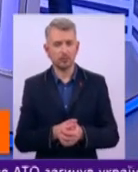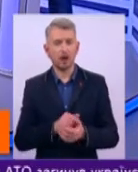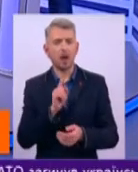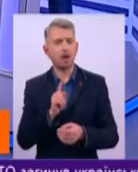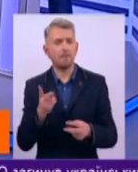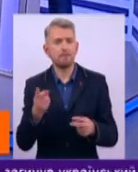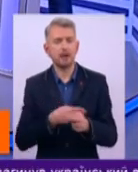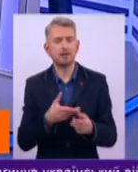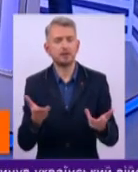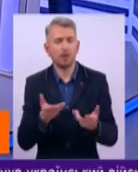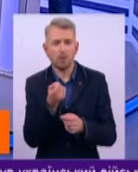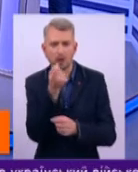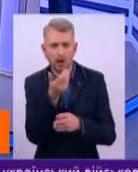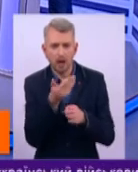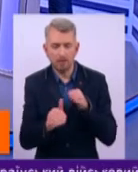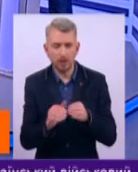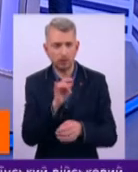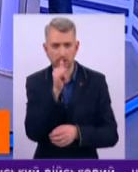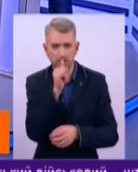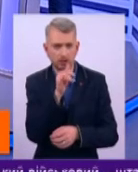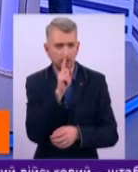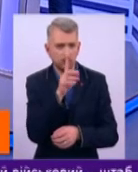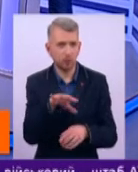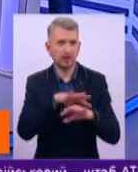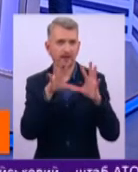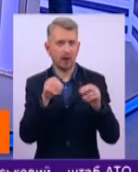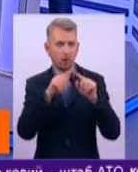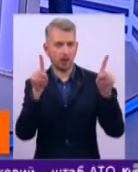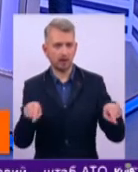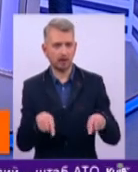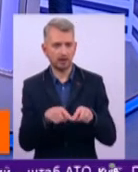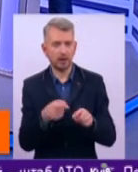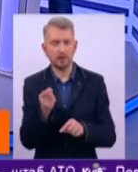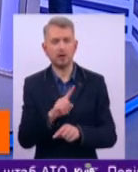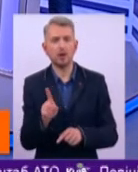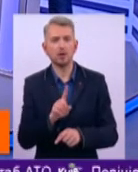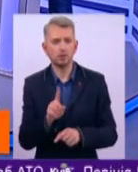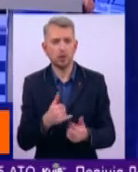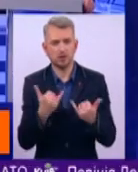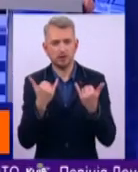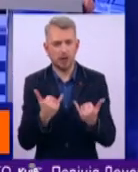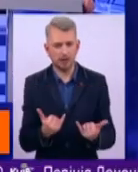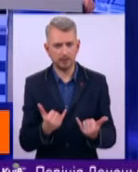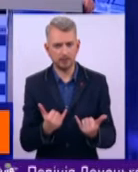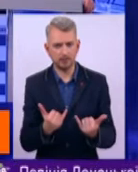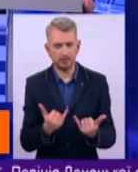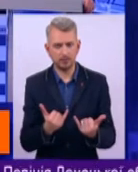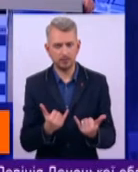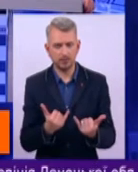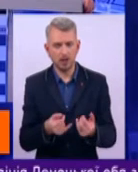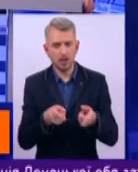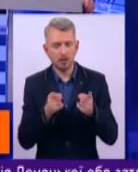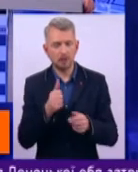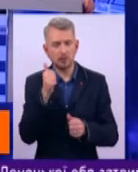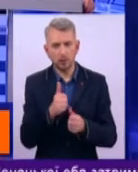без якогось елементу не буде загальної картини. І те, що зараз дійсно з